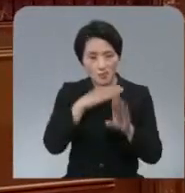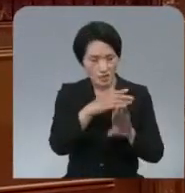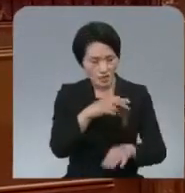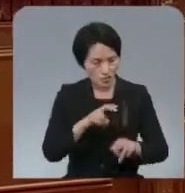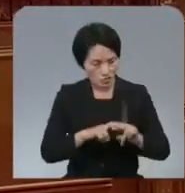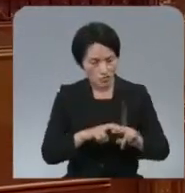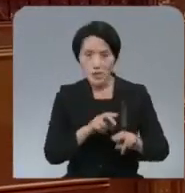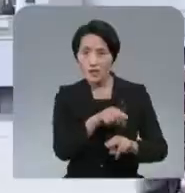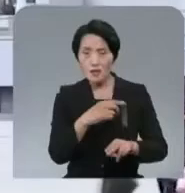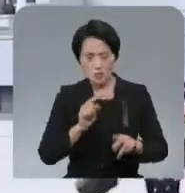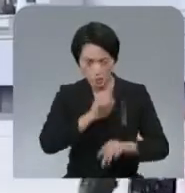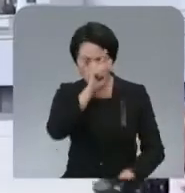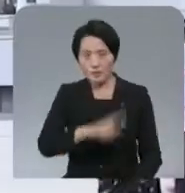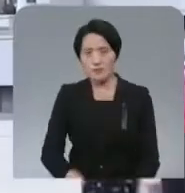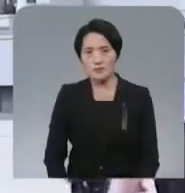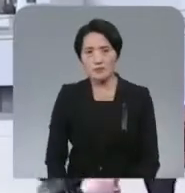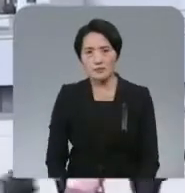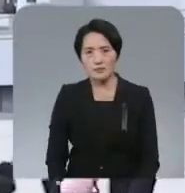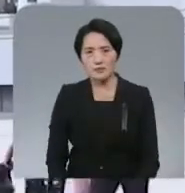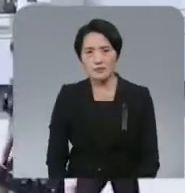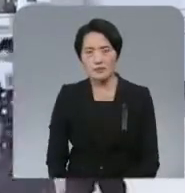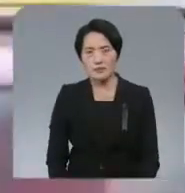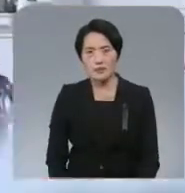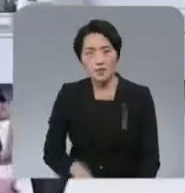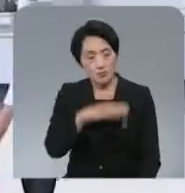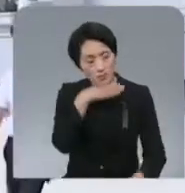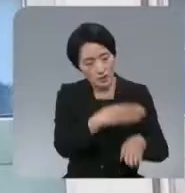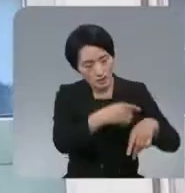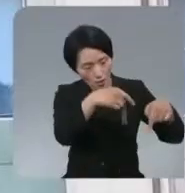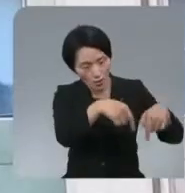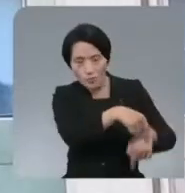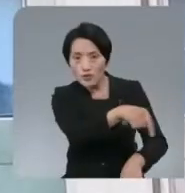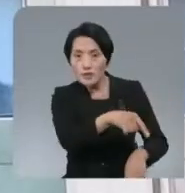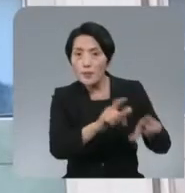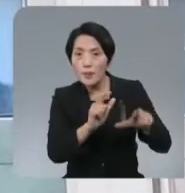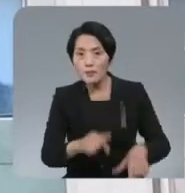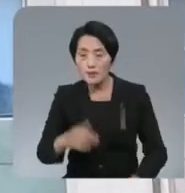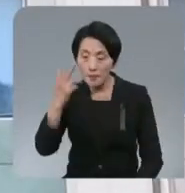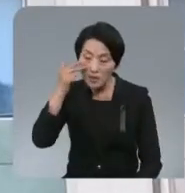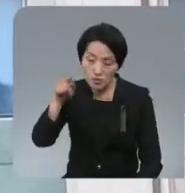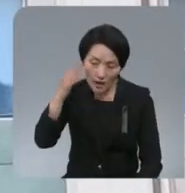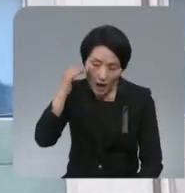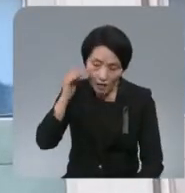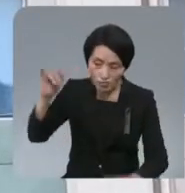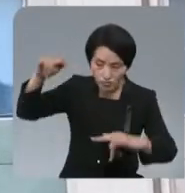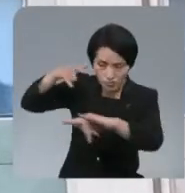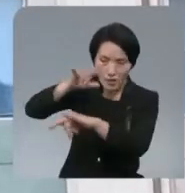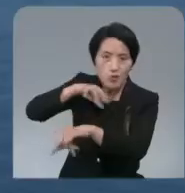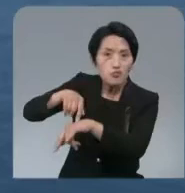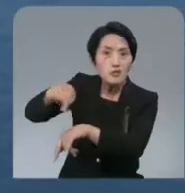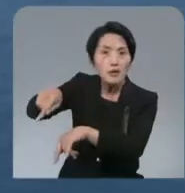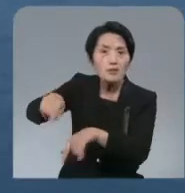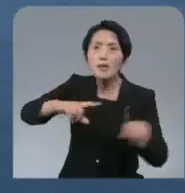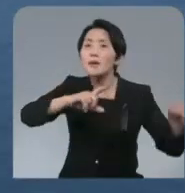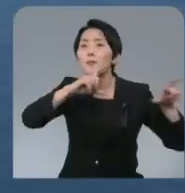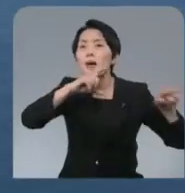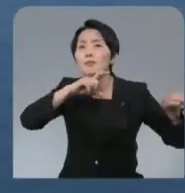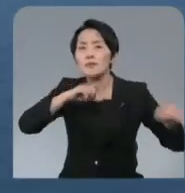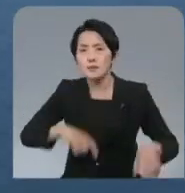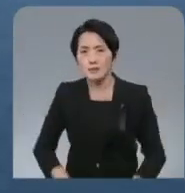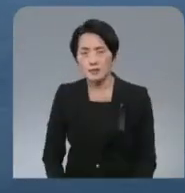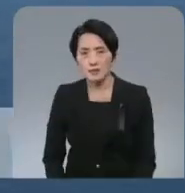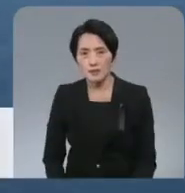Südkoreas und der USA bezeichnete Park laut den Bericht als aggressive und provokative Übungen die gegen